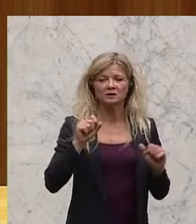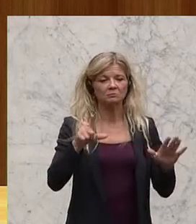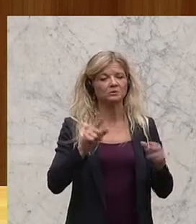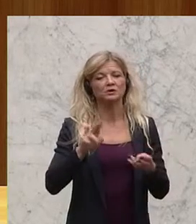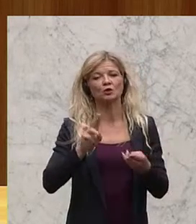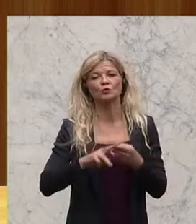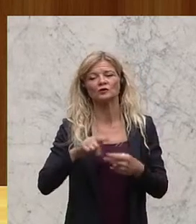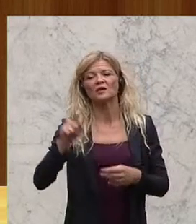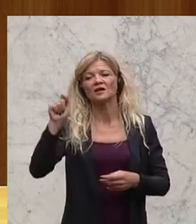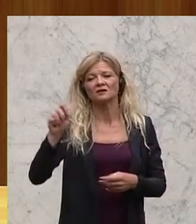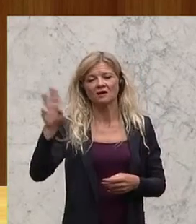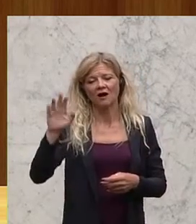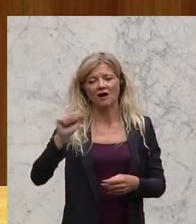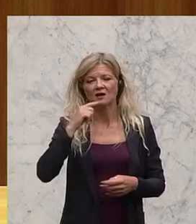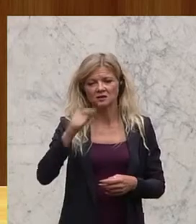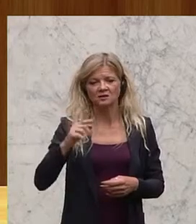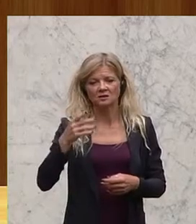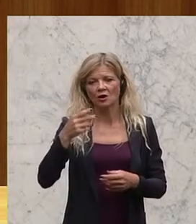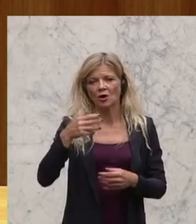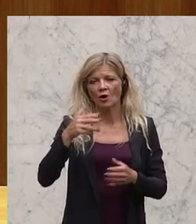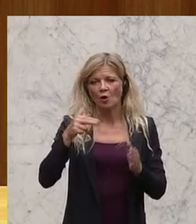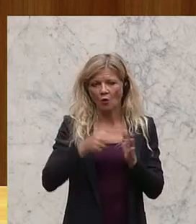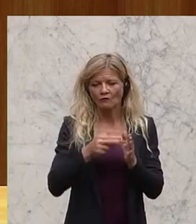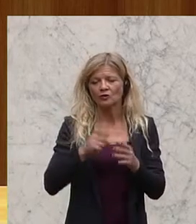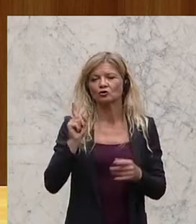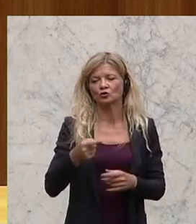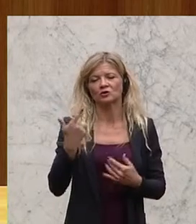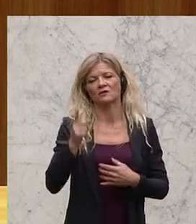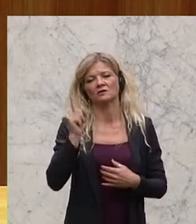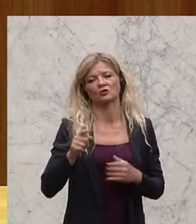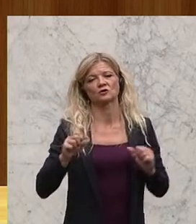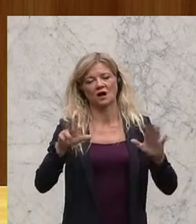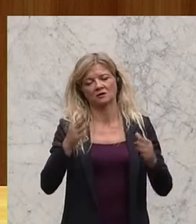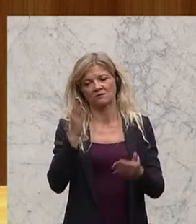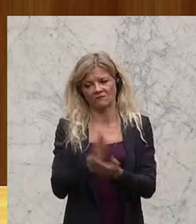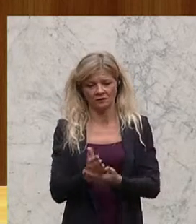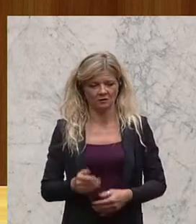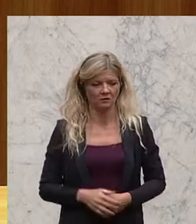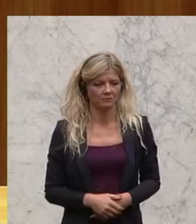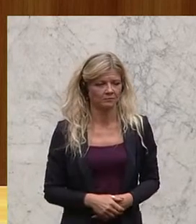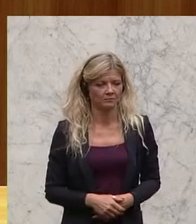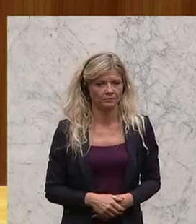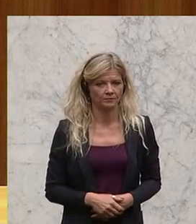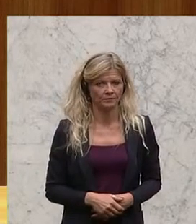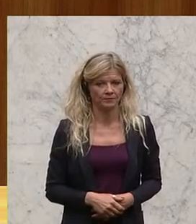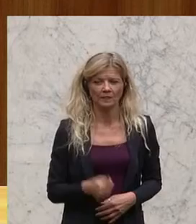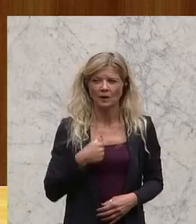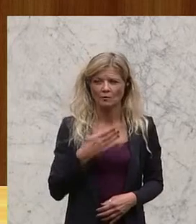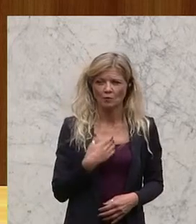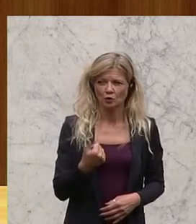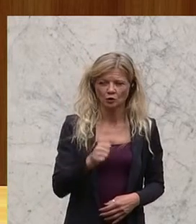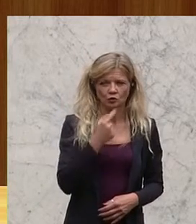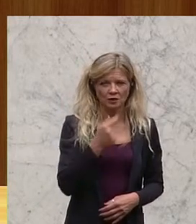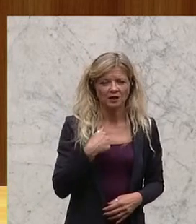fertiggestellt werden soll. Ich möchte aber auch an dieser Stelle sagen, dass ich bin seit fast